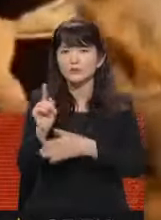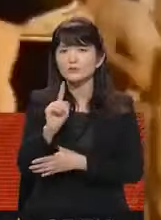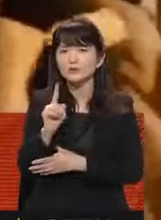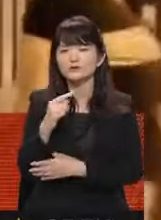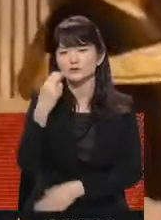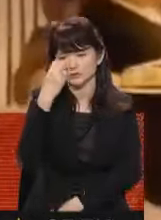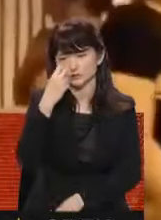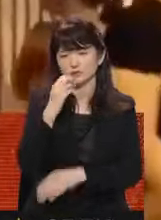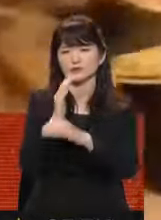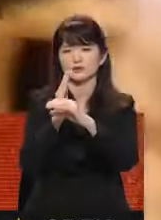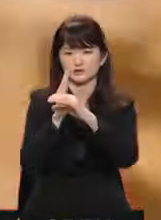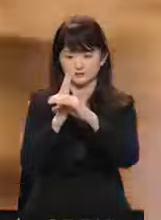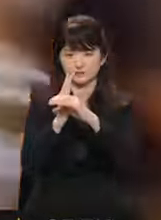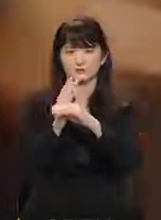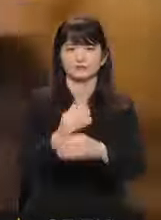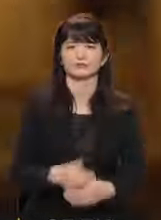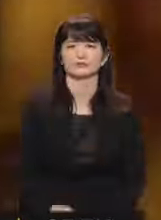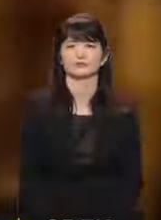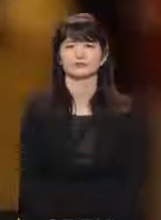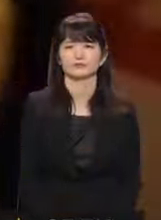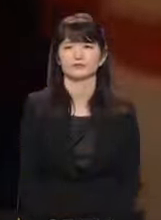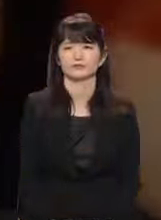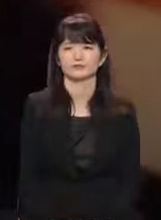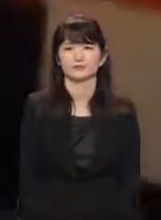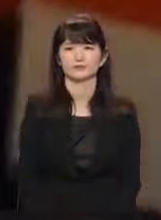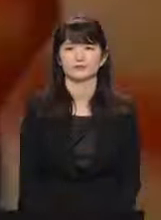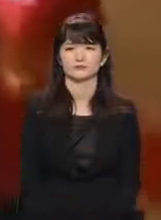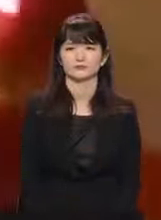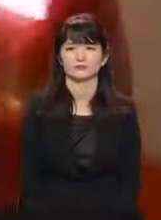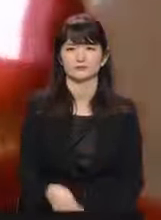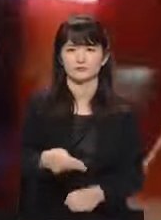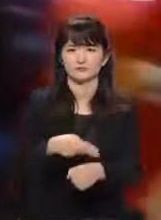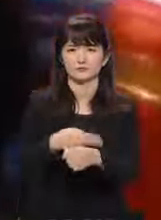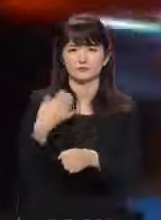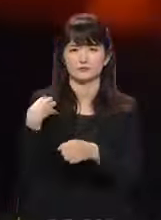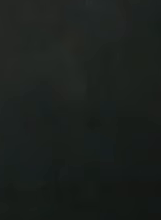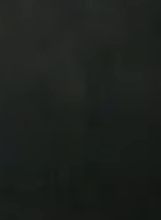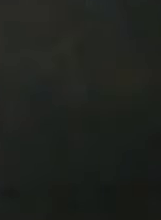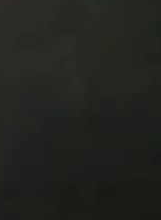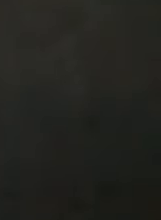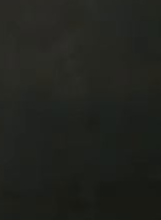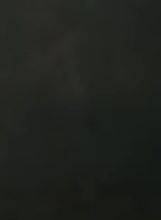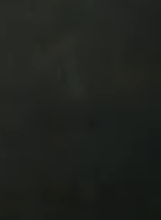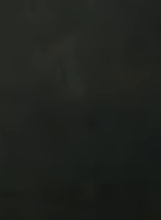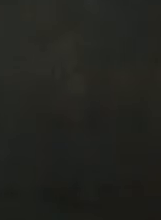경위를 조사 중이라고 합니다. 야, 그 의사 진짜 무책임하네, 진짜.